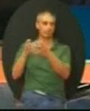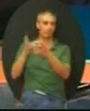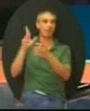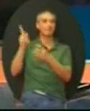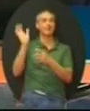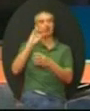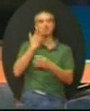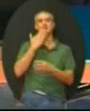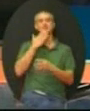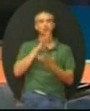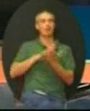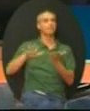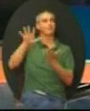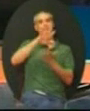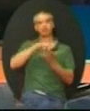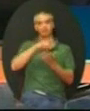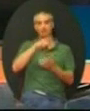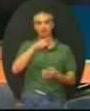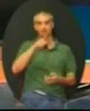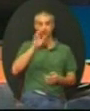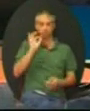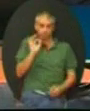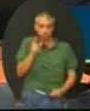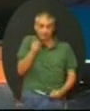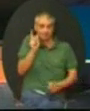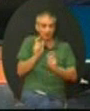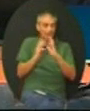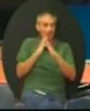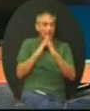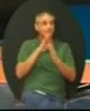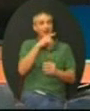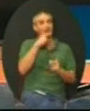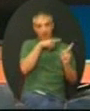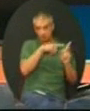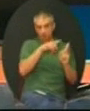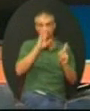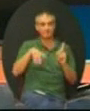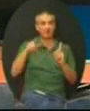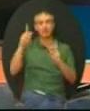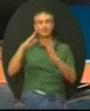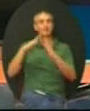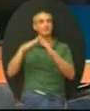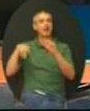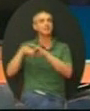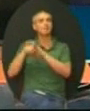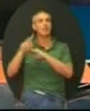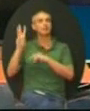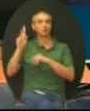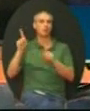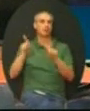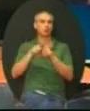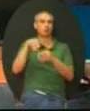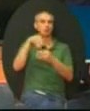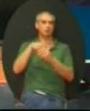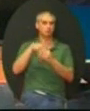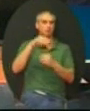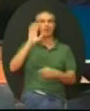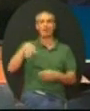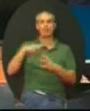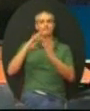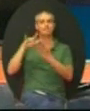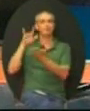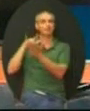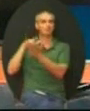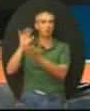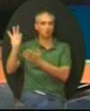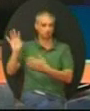הם יהיו ירושלים רבתי. זאת אומרת, הם לצורך העניין תושב מעלה אדומים ותושב מפי שועפאט, יהיה להם את אותה הצבעה, יצביעו גם למועצה